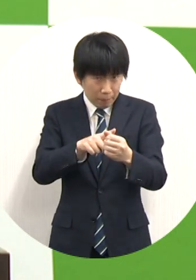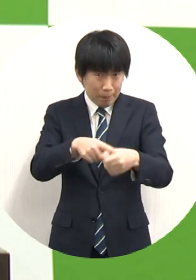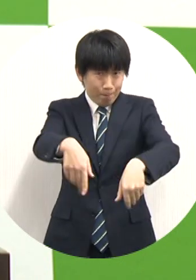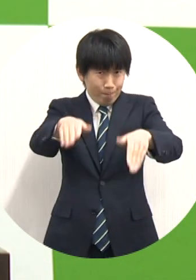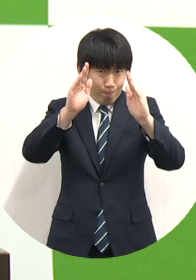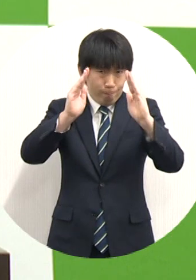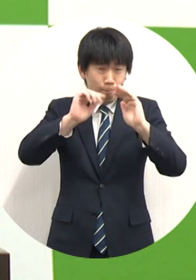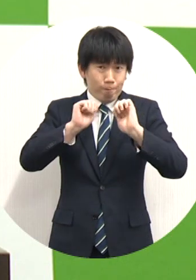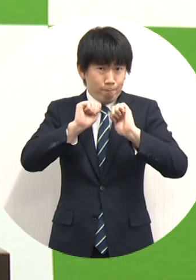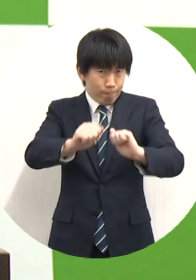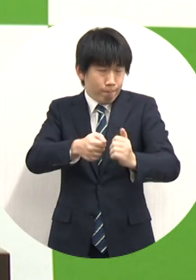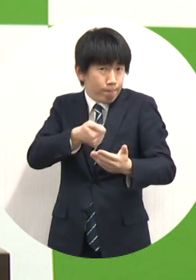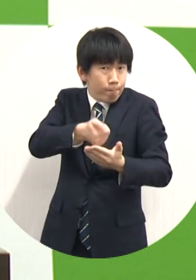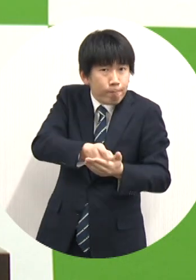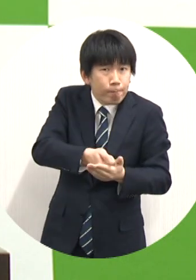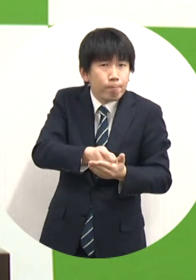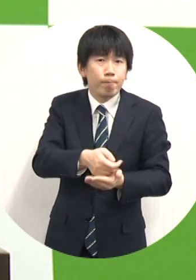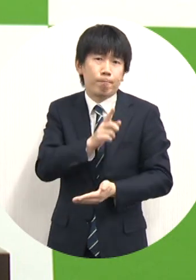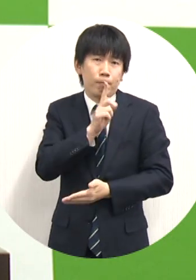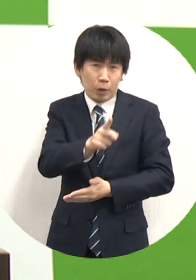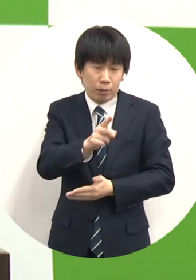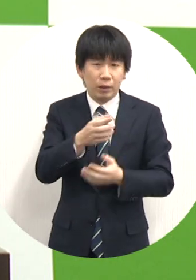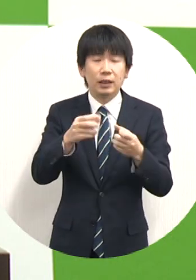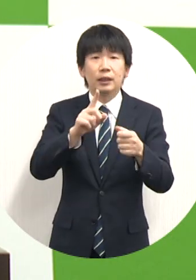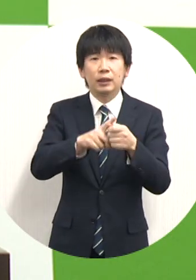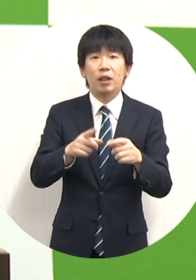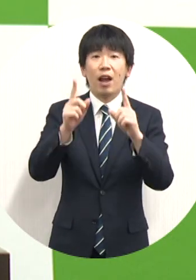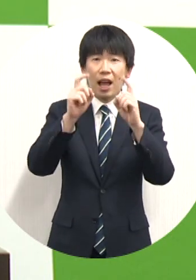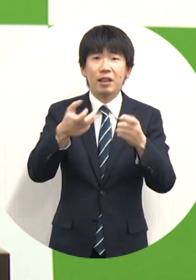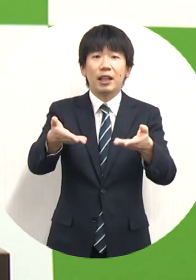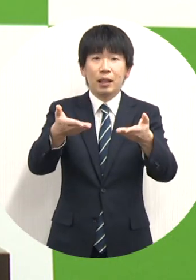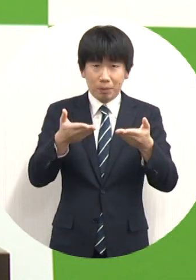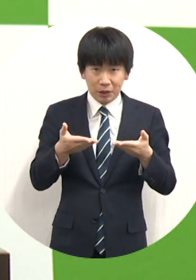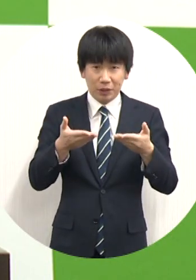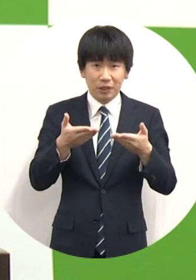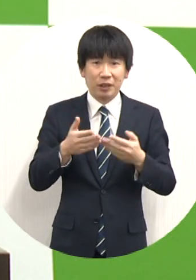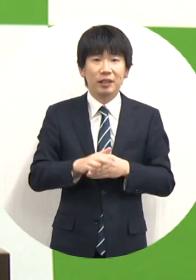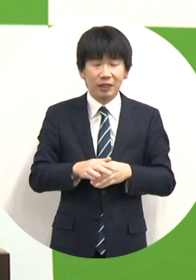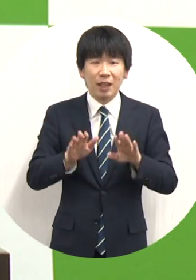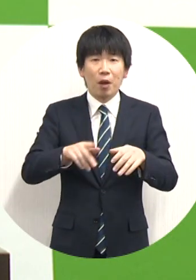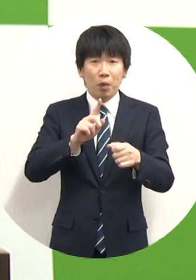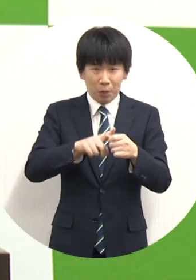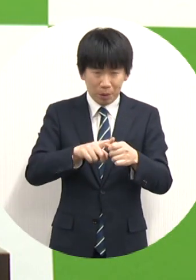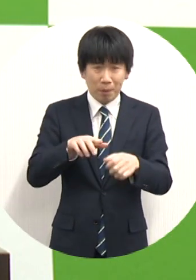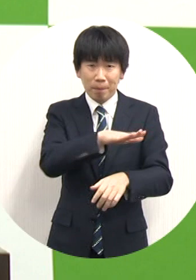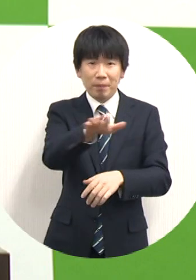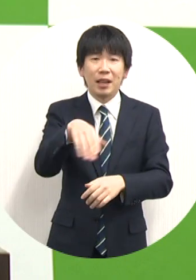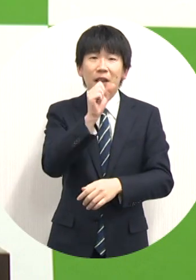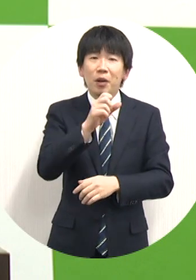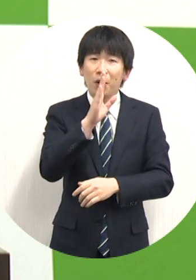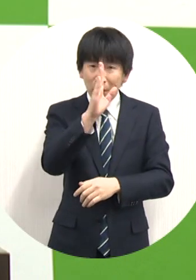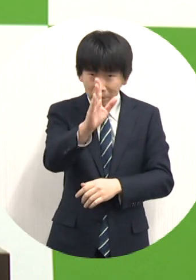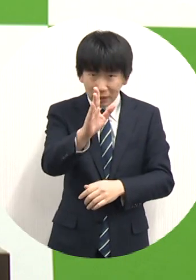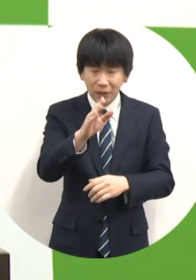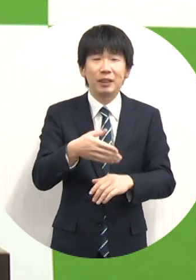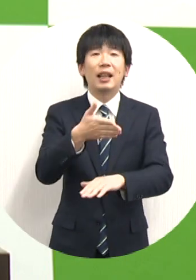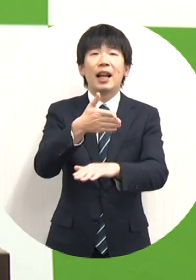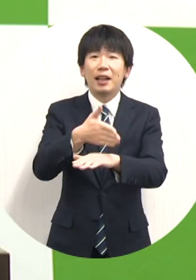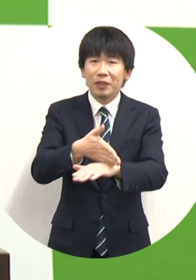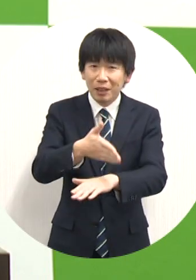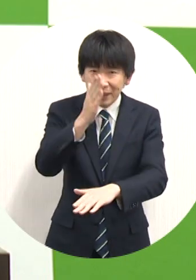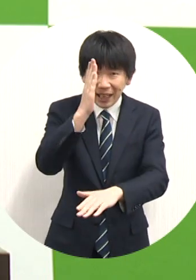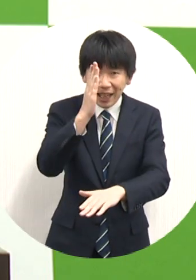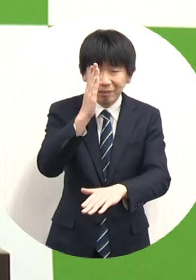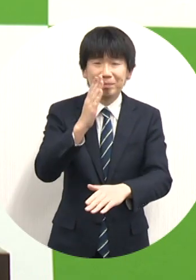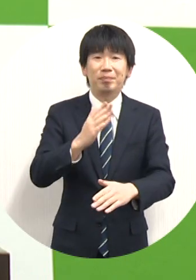あることを申し上げ新年のご挨拶とさせていただきます本年もどうぞよろしくお願いいたしますありがとうございまし